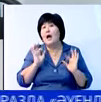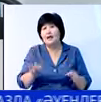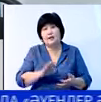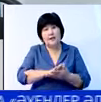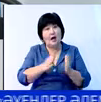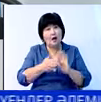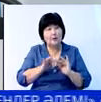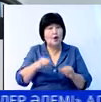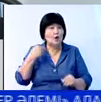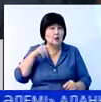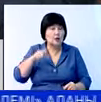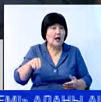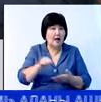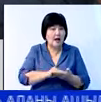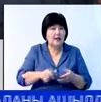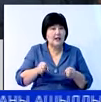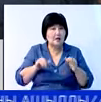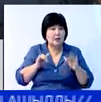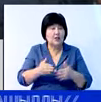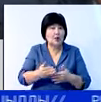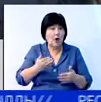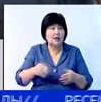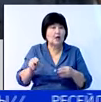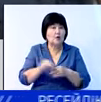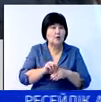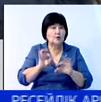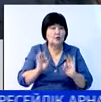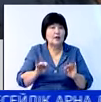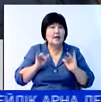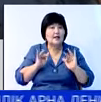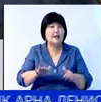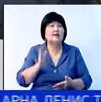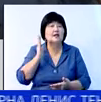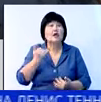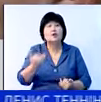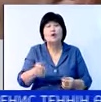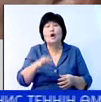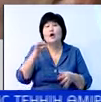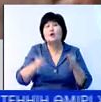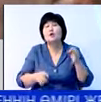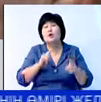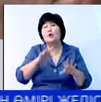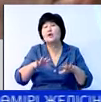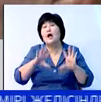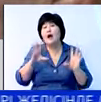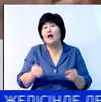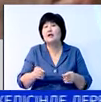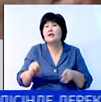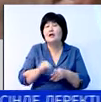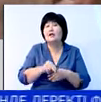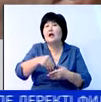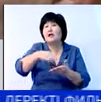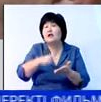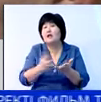қалпына келтіру, сотталғандардың қайта қылмыс жасауының алдын алып, түзу жолға түсіруге негізделеді. Сондықтан сот отырысына аудан көлемінде пробациялық есепте